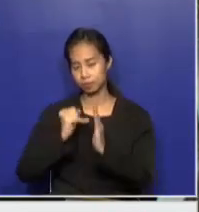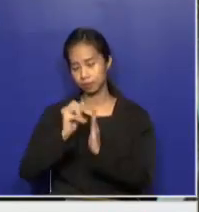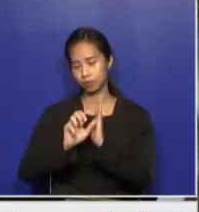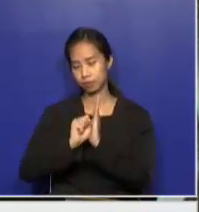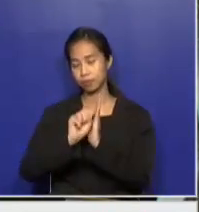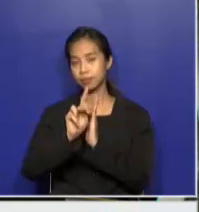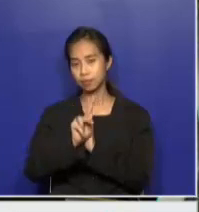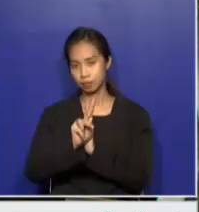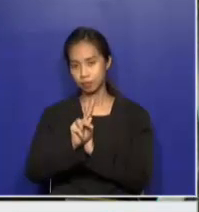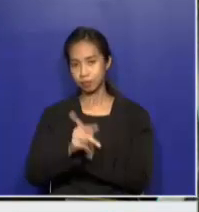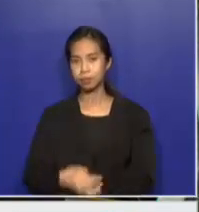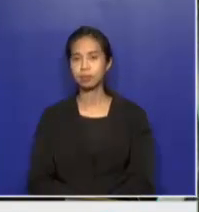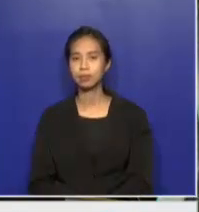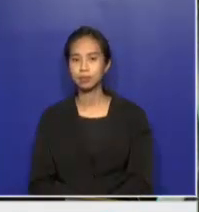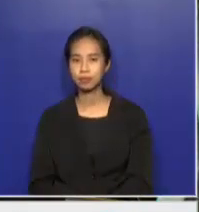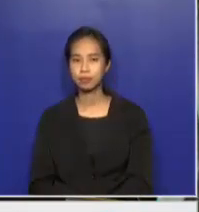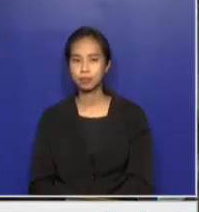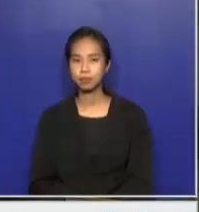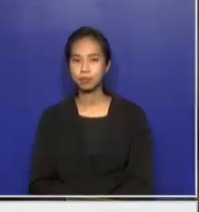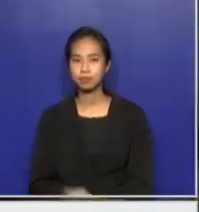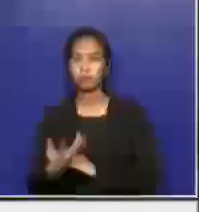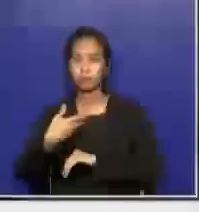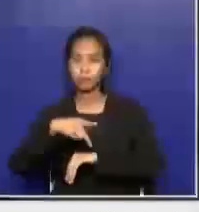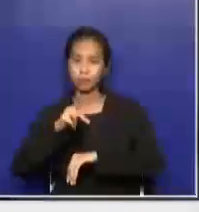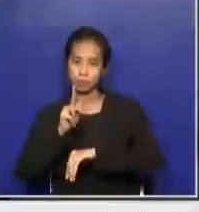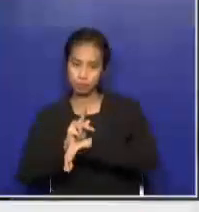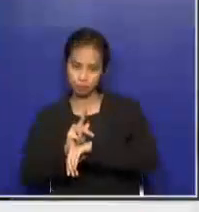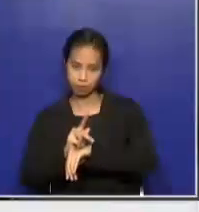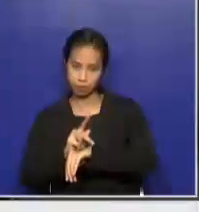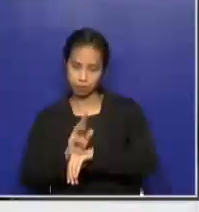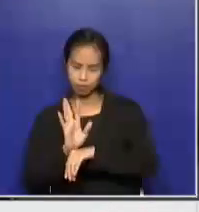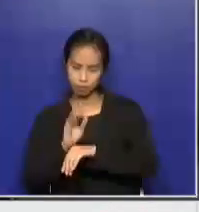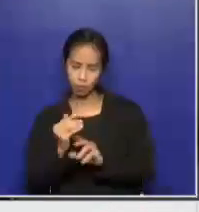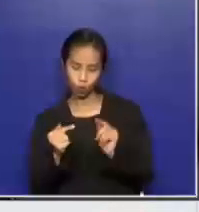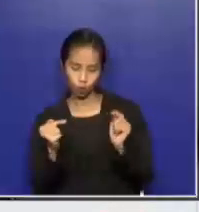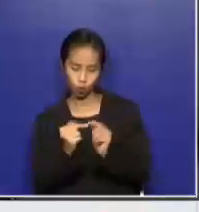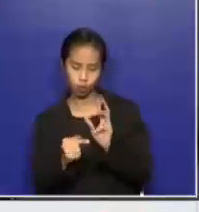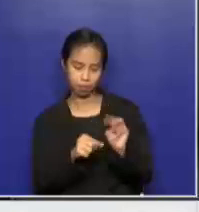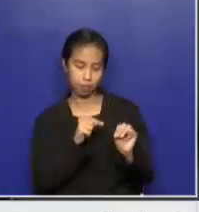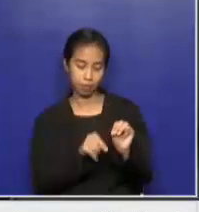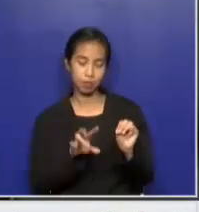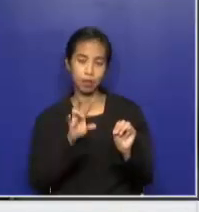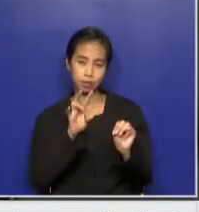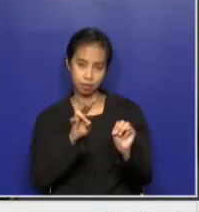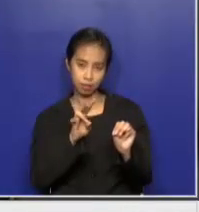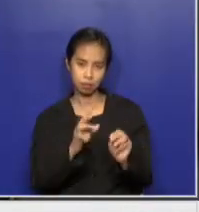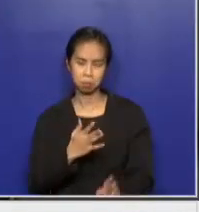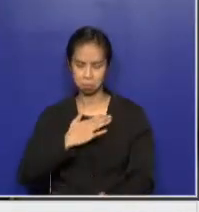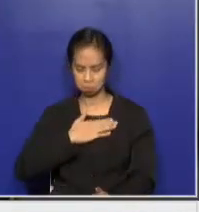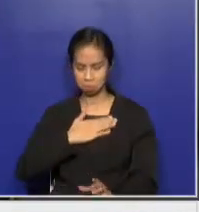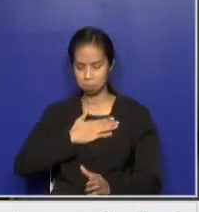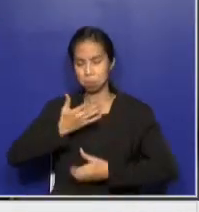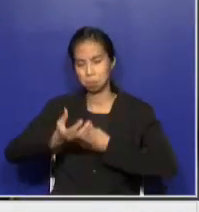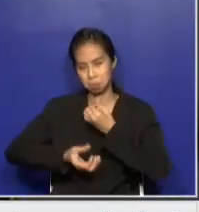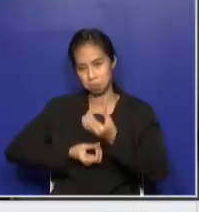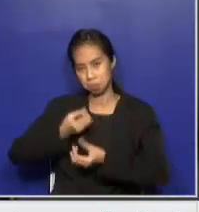ครท่านประธานครับในมาตรา7ผมขอแสดงความคิดเห็น